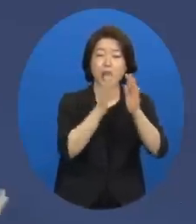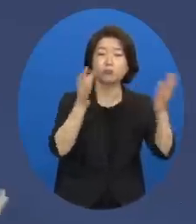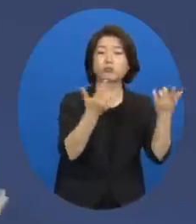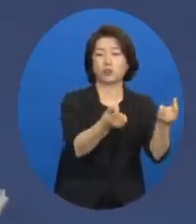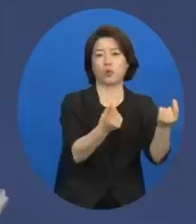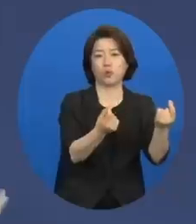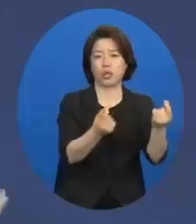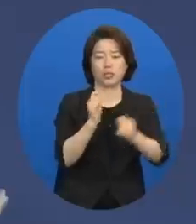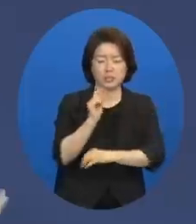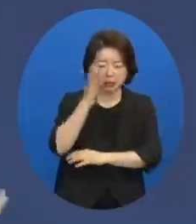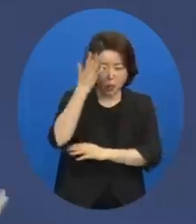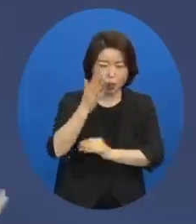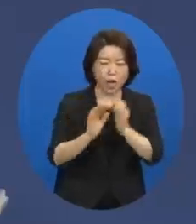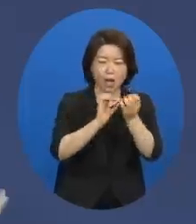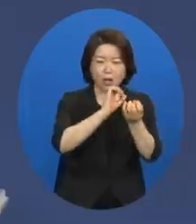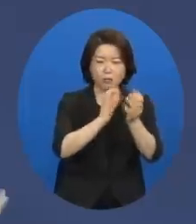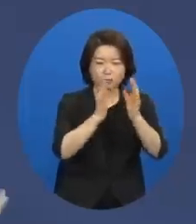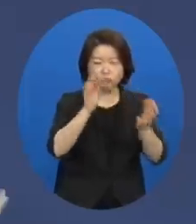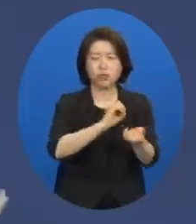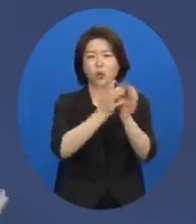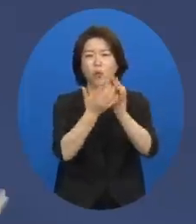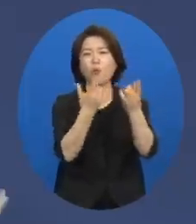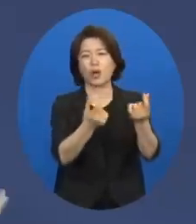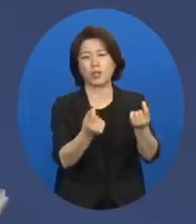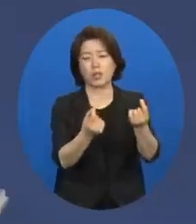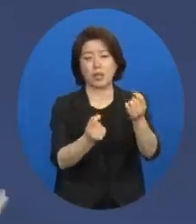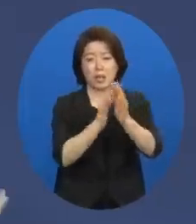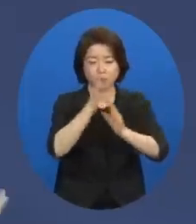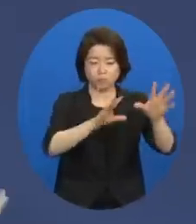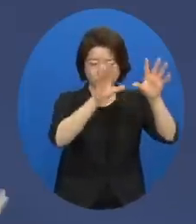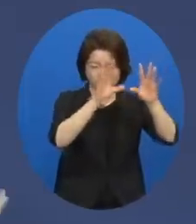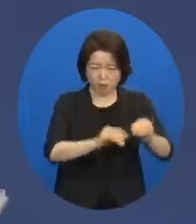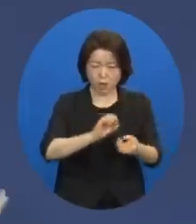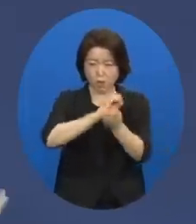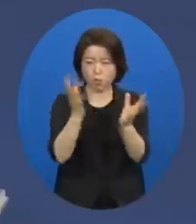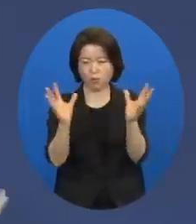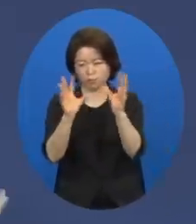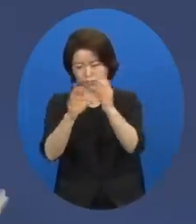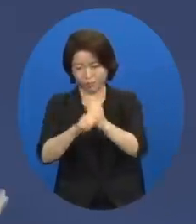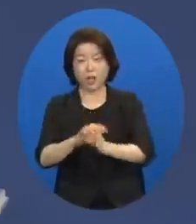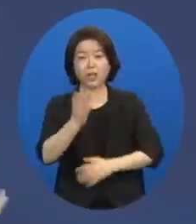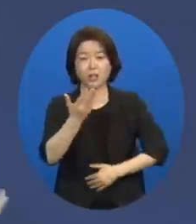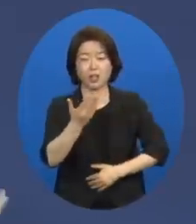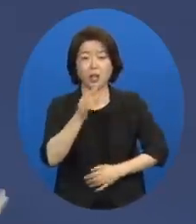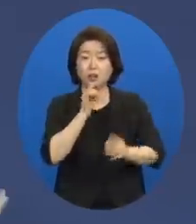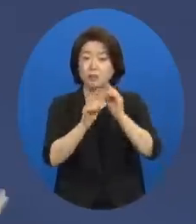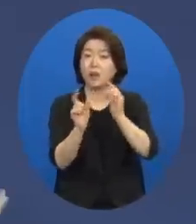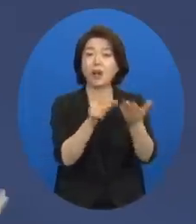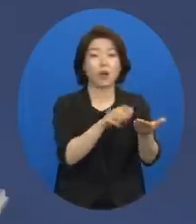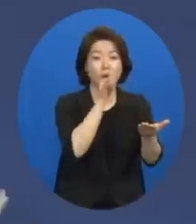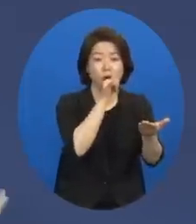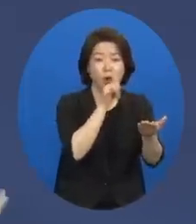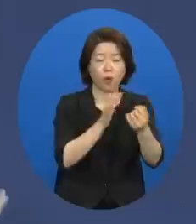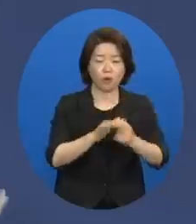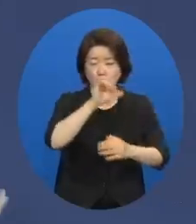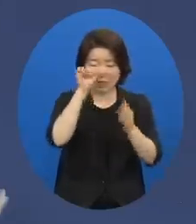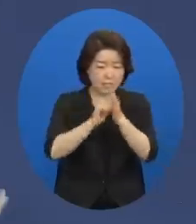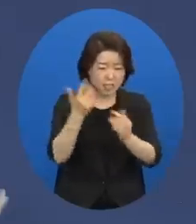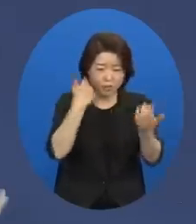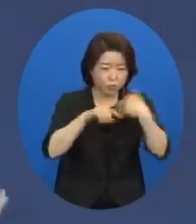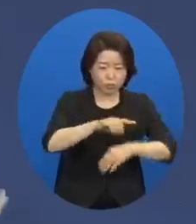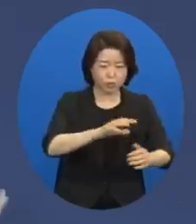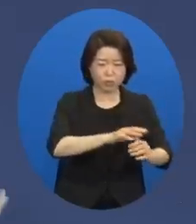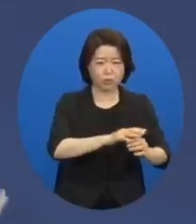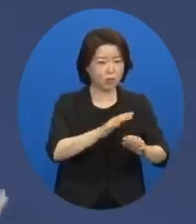그 영광은 풀의 꽃과 같으니 풀은 마르고 꽃은 시든다 말씀합니다. 인생 누구도 여기서 벗어날